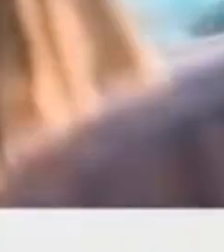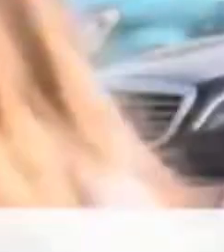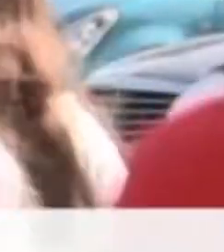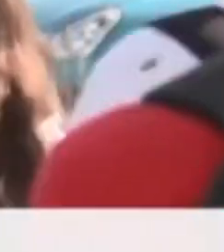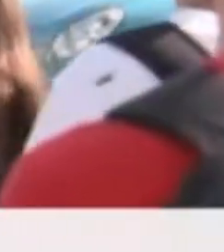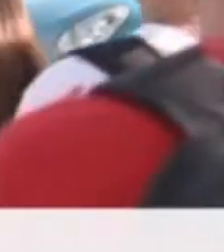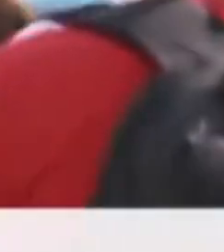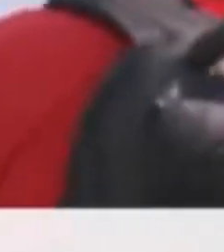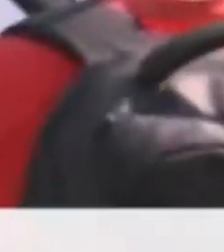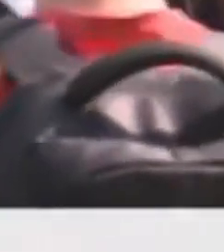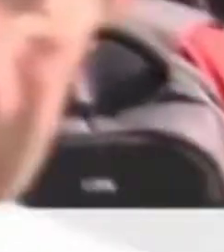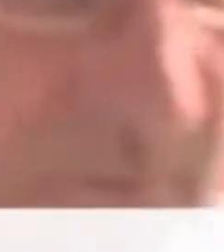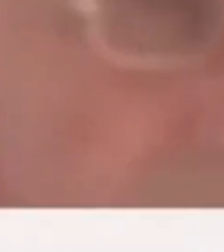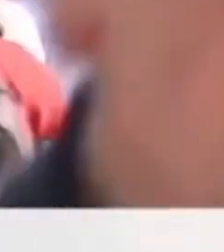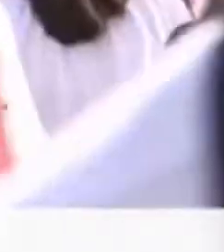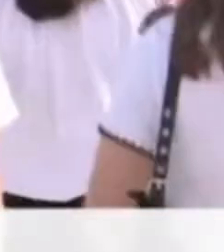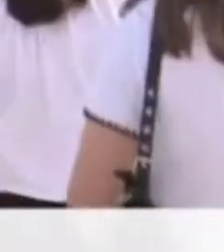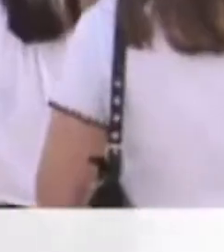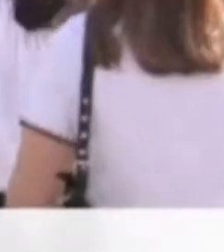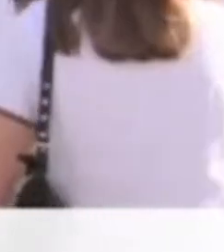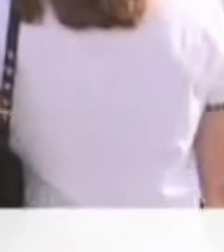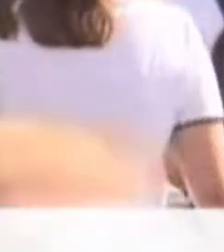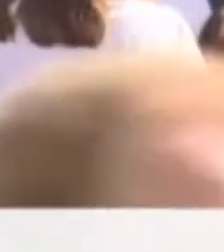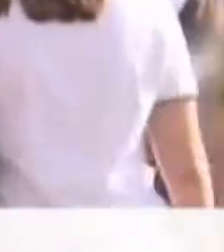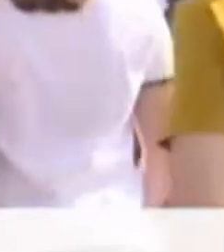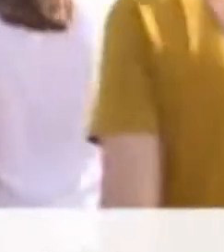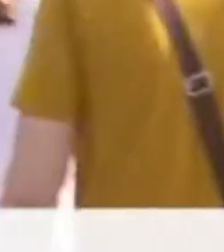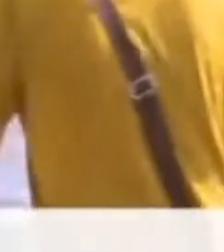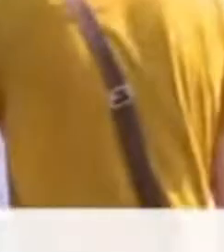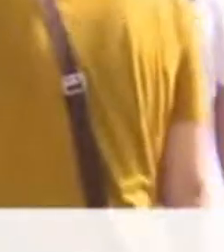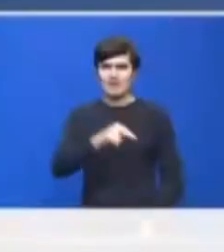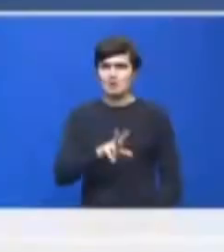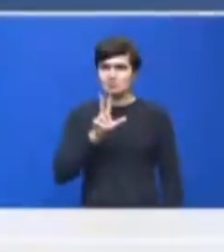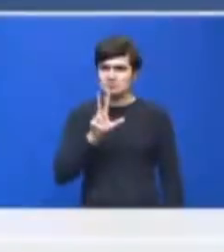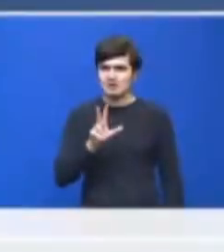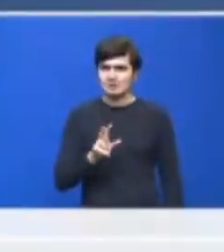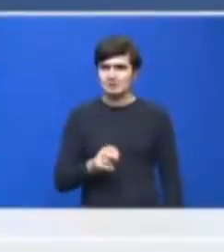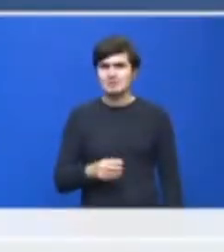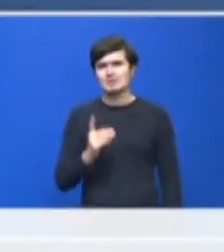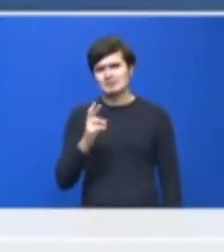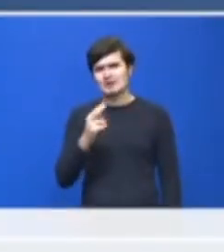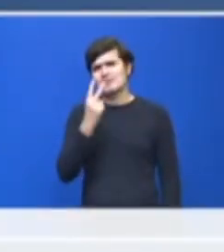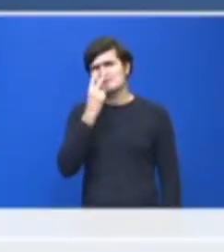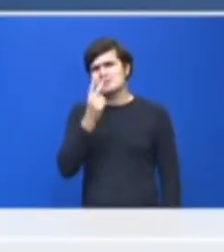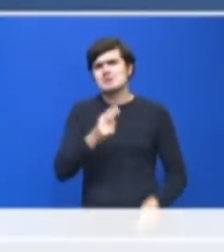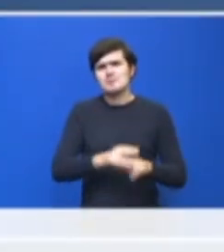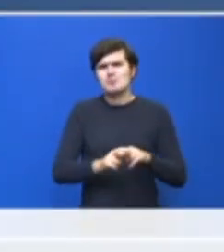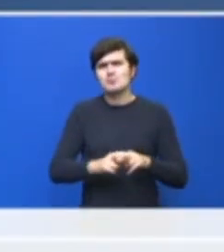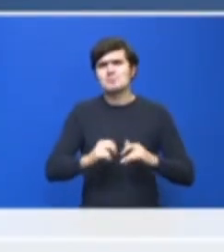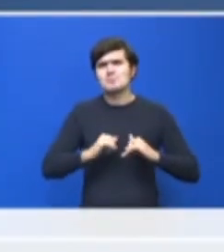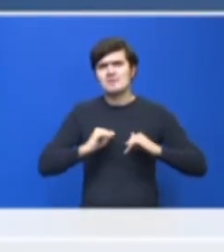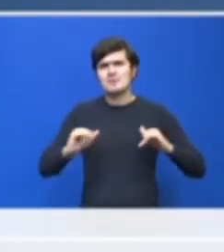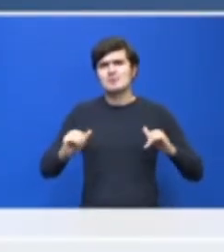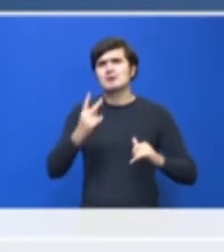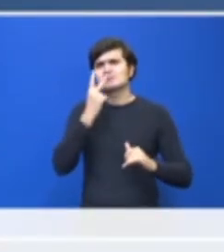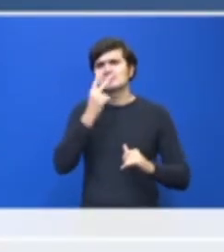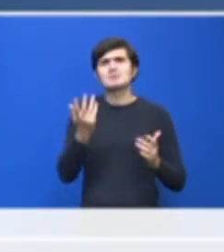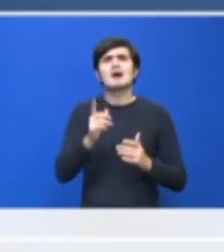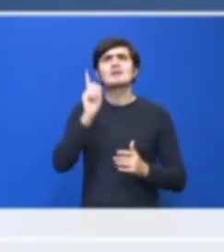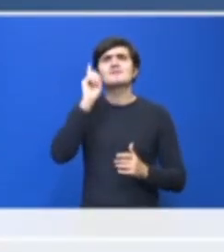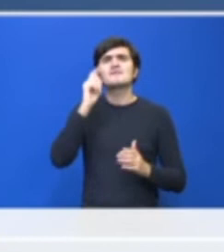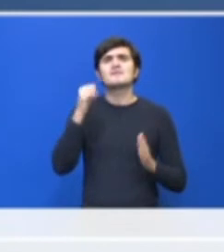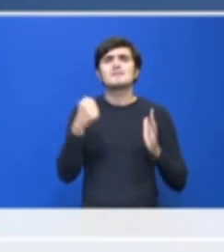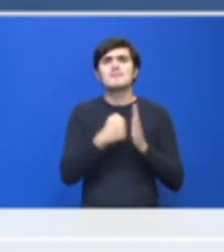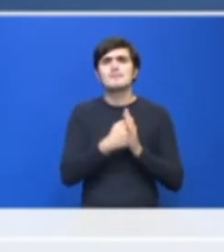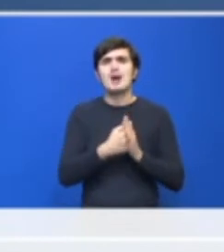Arafat avertizează însă că s-ar putea ca acest val 4 să nu fie și ultimul. Vedem cum evoluează și o să vedem care va fi